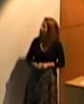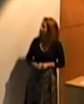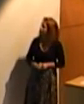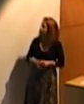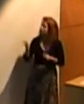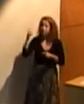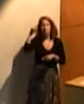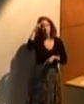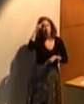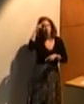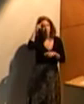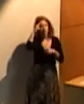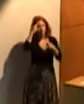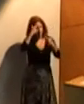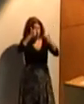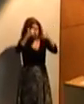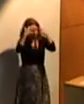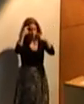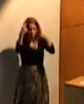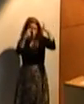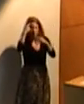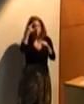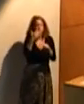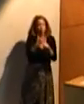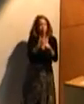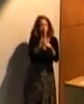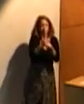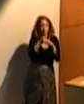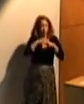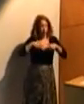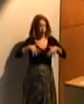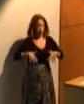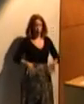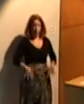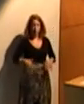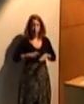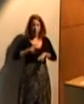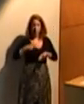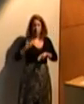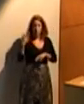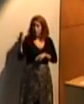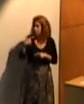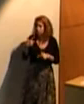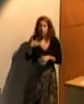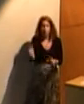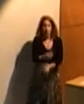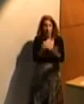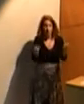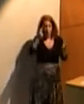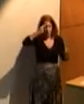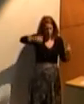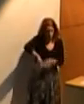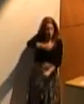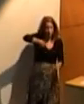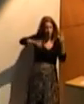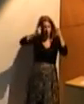sur le corps le psychisme la biologie interfèrent jeunes de dire il ya une influence fortes de l'environnement sur lanterne du vivant et c'est ça qui est formidable cette